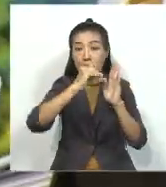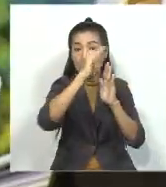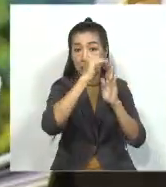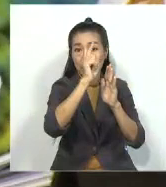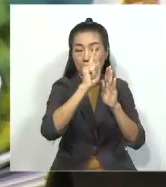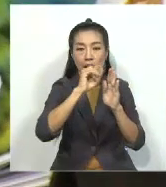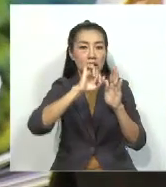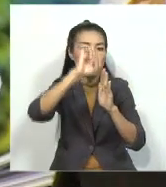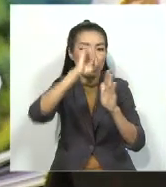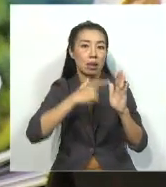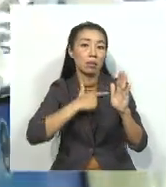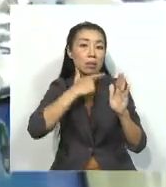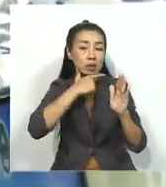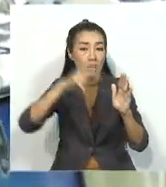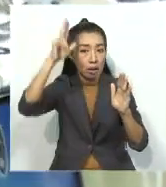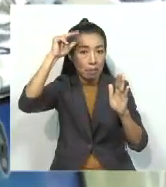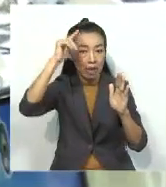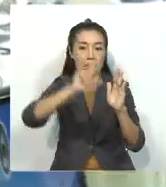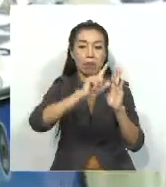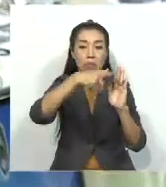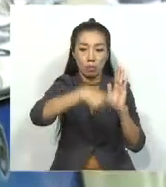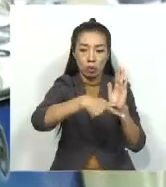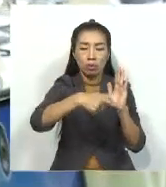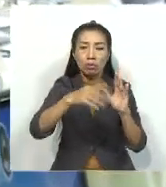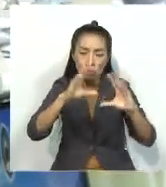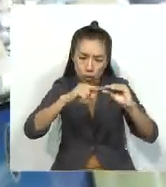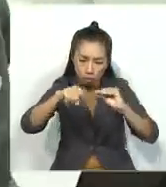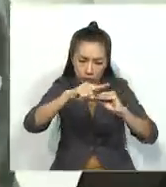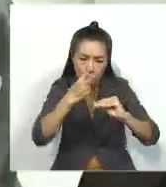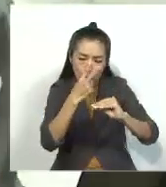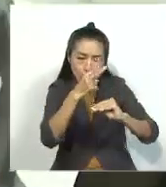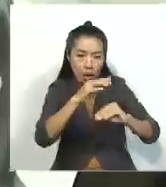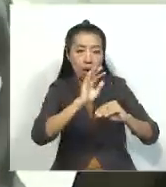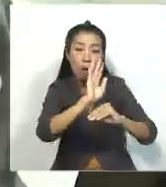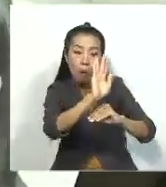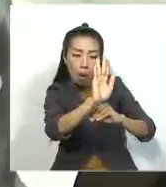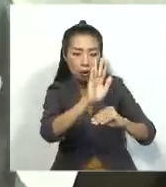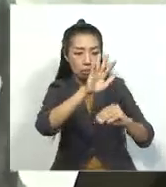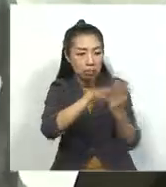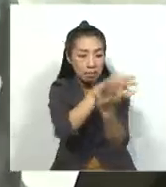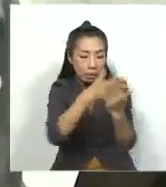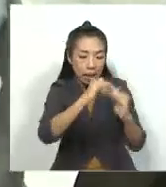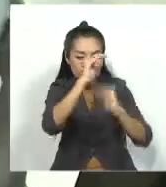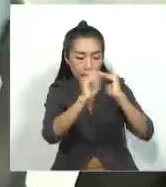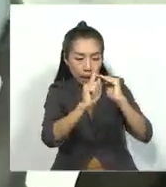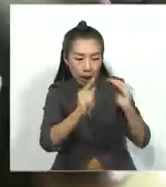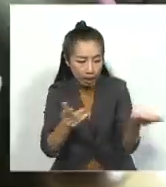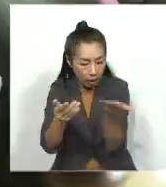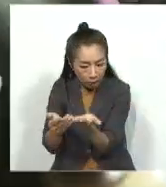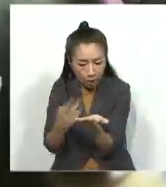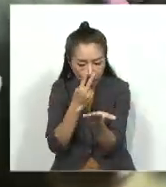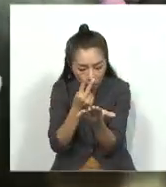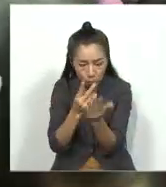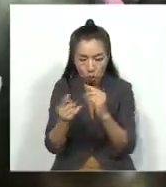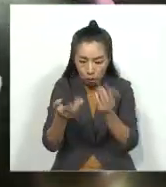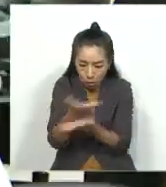จังหวัดเชียงใหม่แม่ฮ่องสอนลำปางและลำพูนเพื่อต้องการทราบแผนการพัฒนาของพื้นที่และร่วมกันหารือเพื่อปรับ